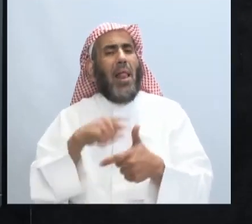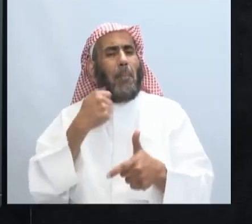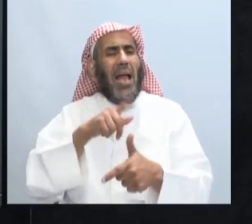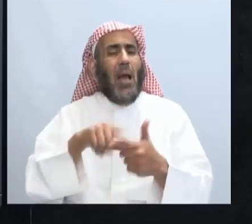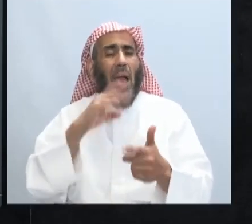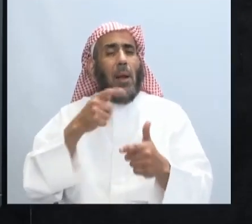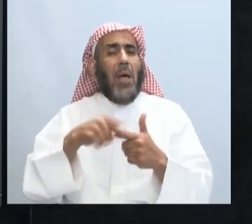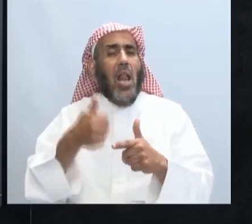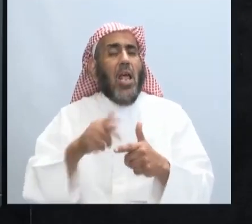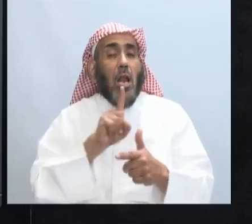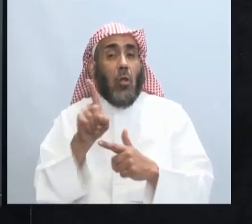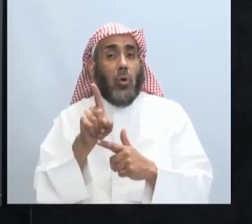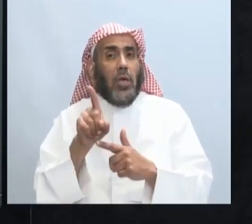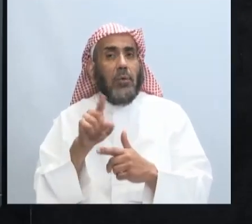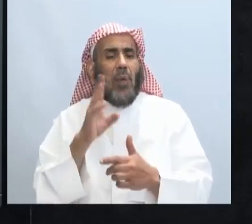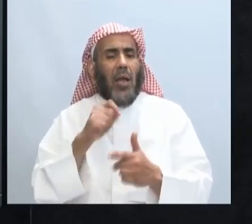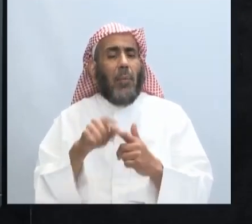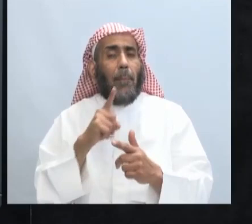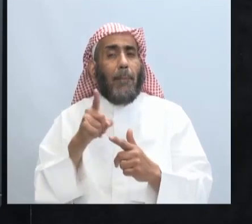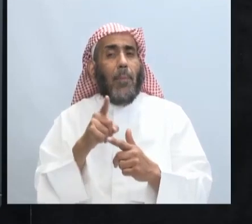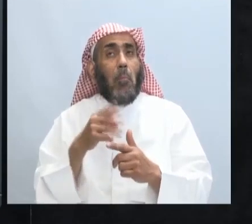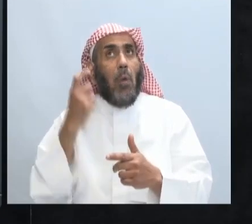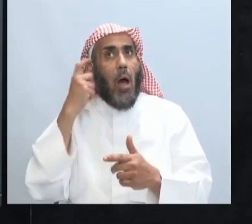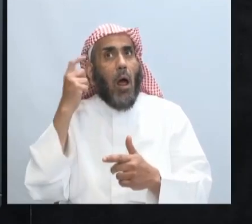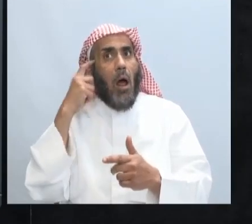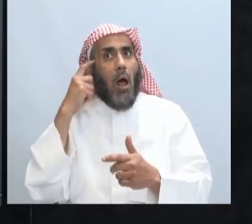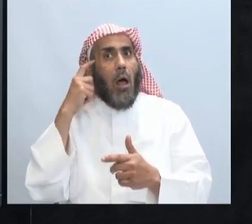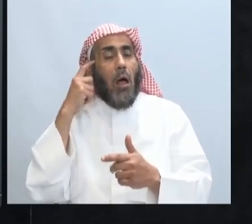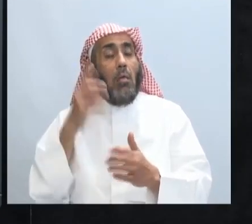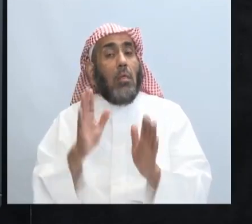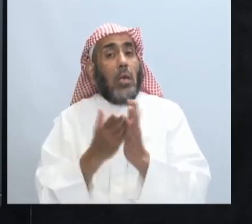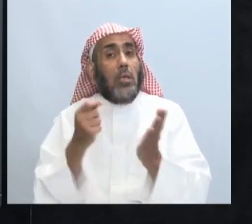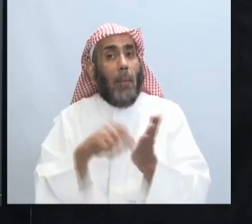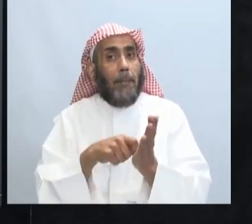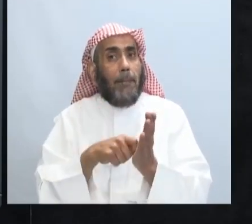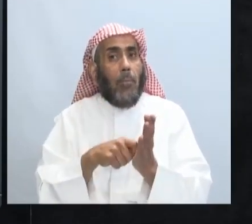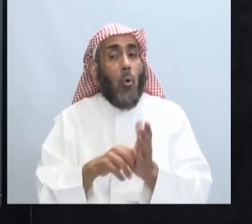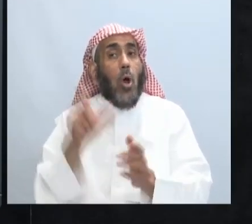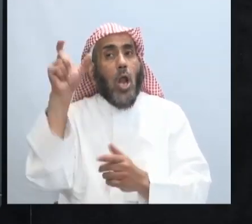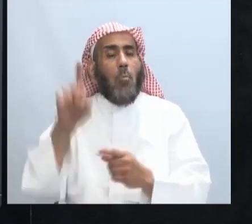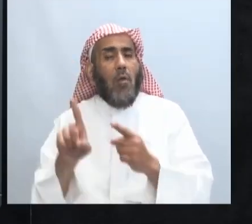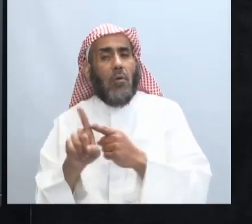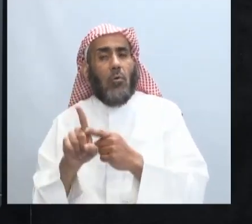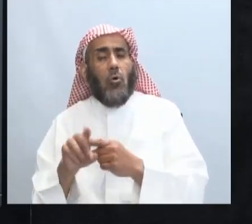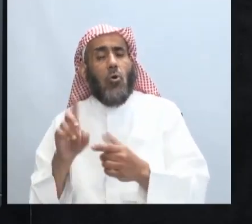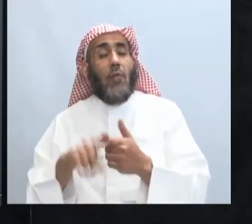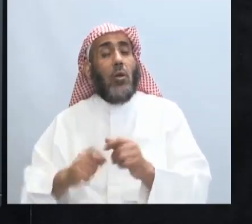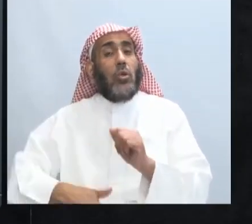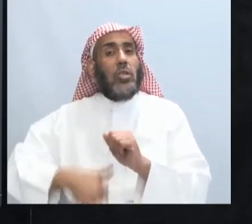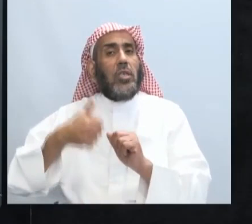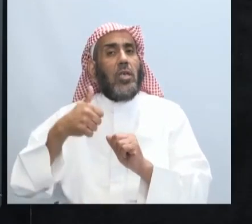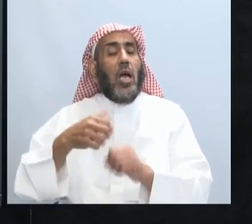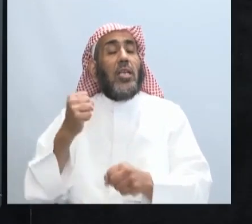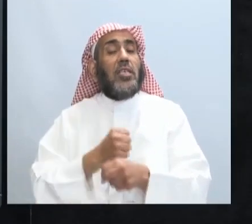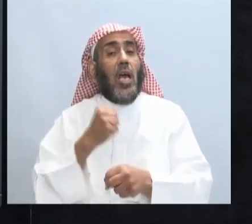فاننا سننظر الى جانب لما عرفنا ان هذا الكتاب هو لمؤلفه فانه يستطيع ان